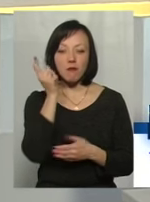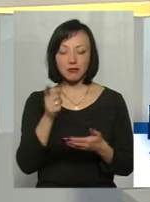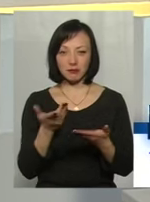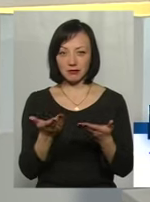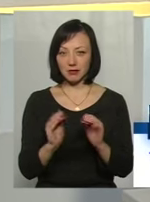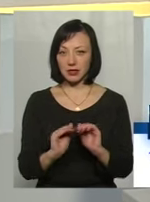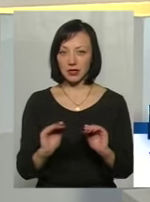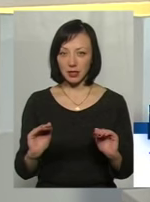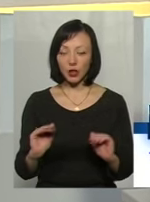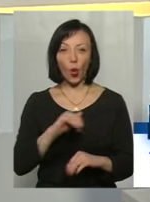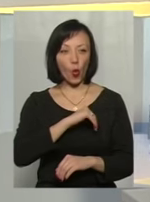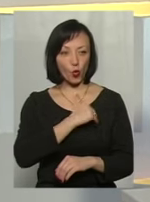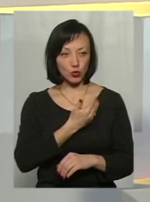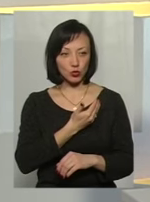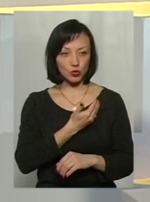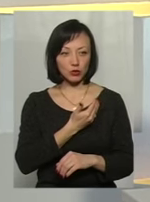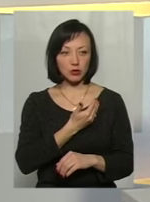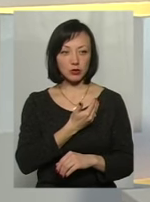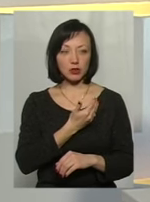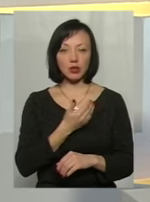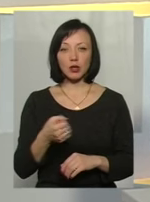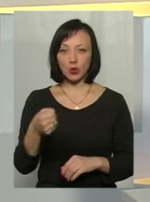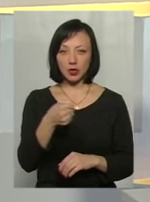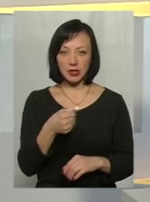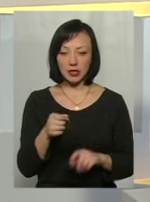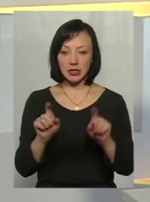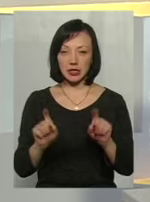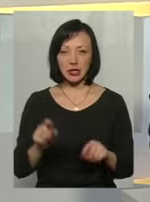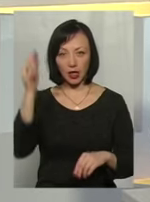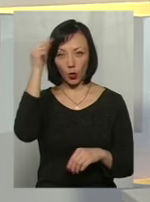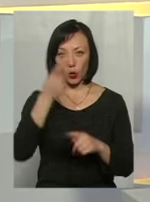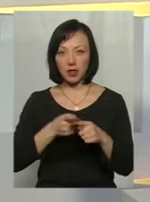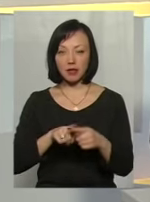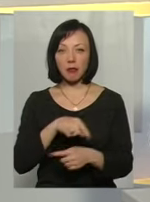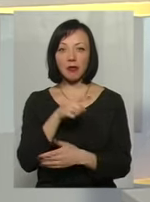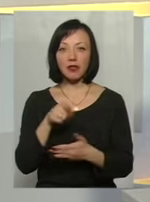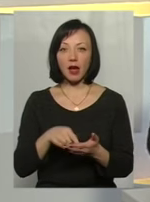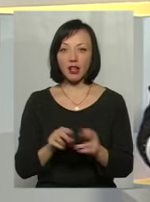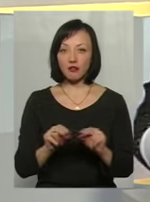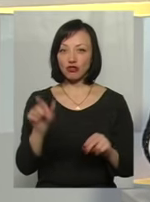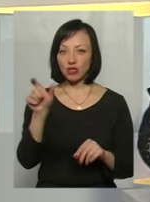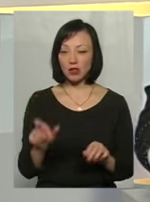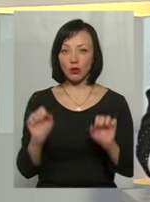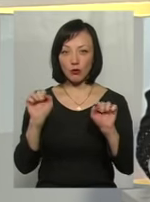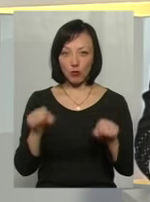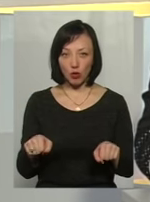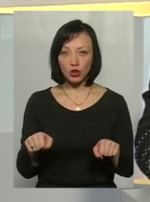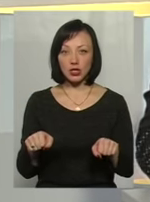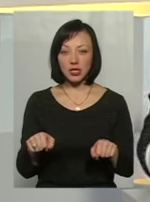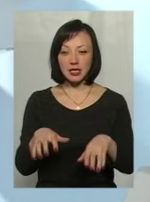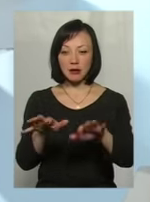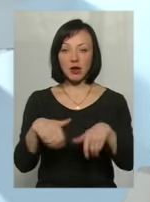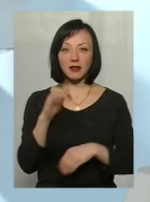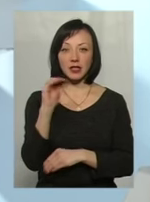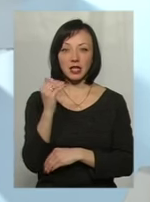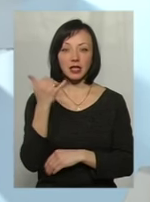діти хочуть ходити з ними і сидіти на уроках. І от це питання. А вчитель може під час уроку забрати дитини в телефон